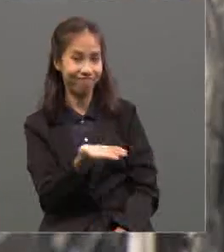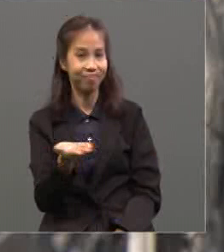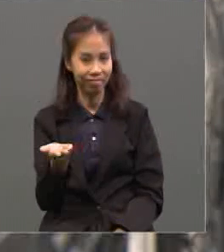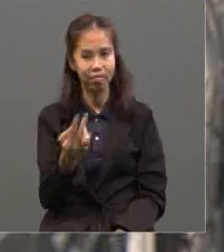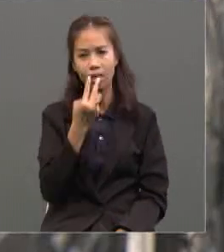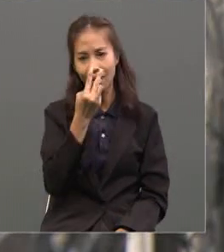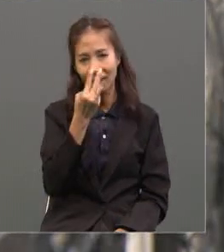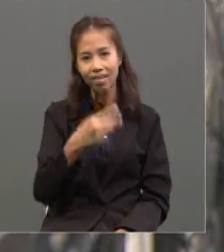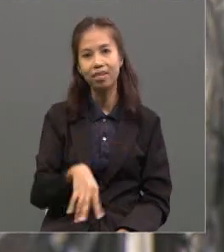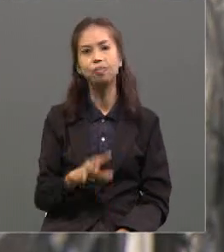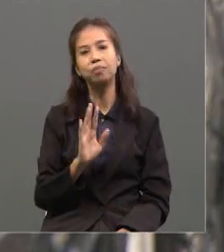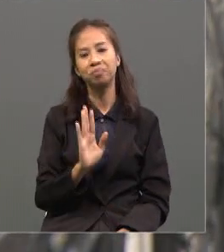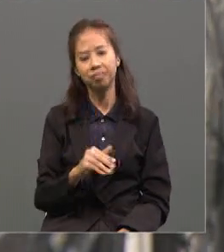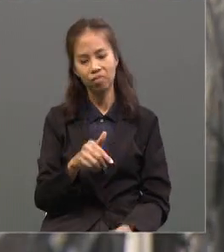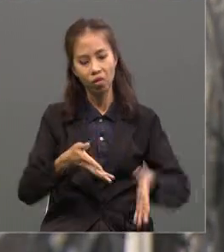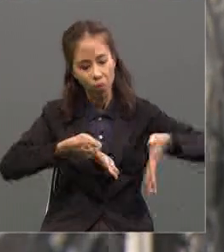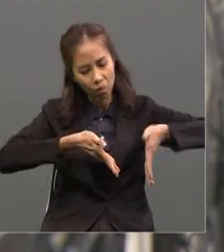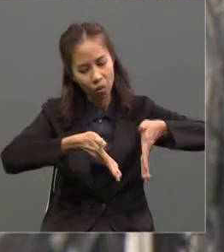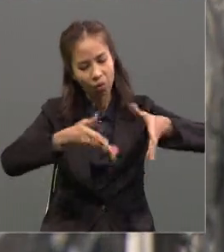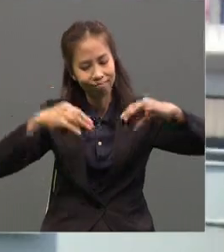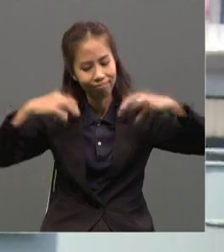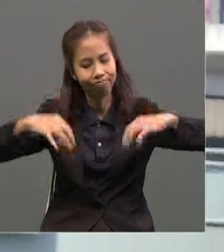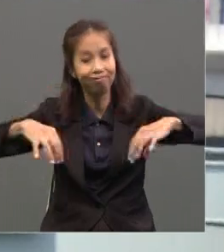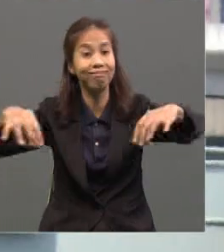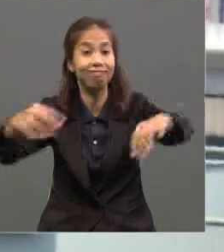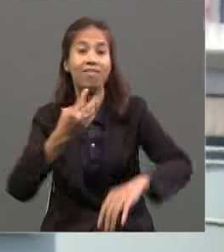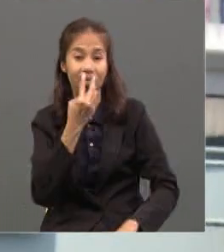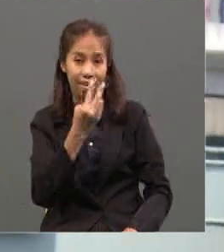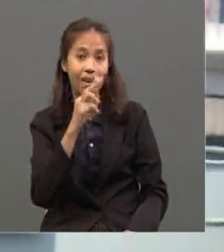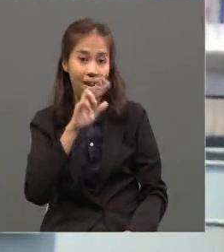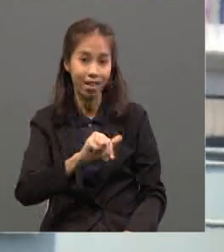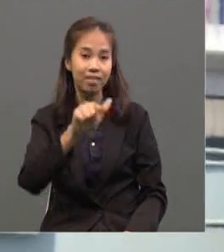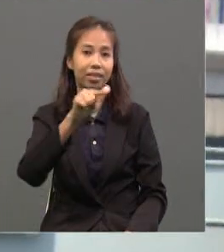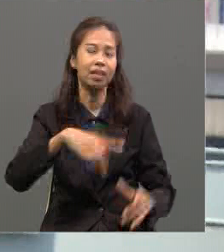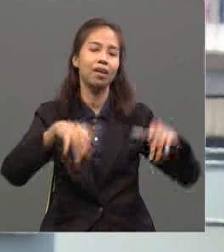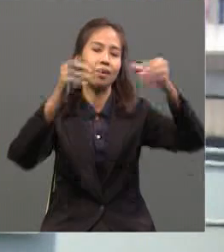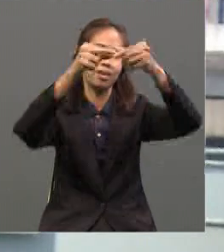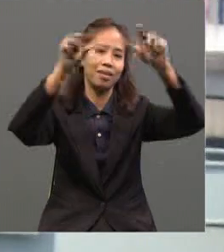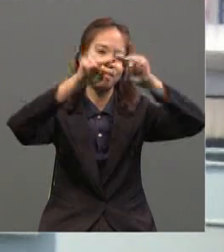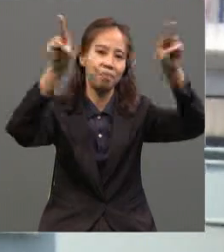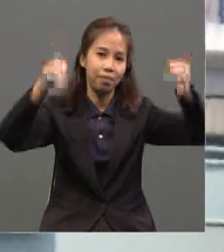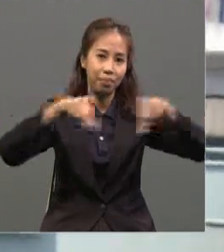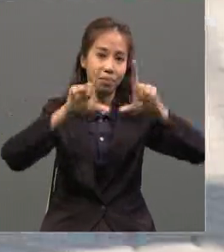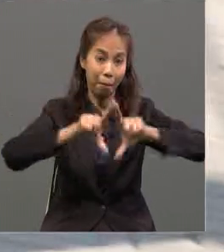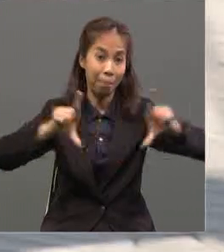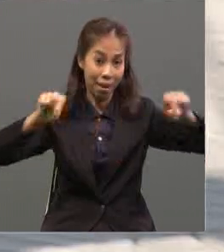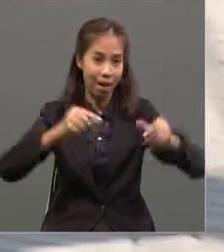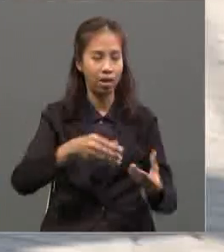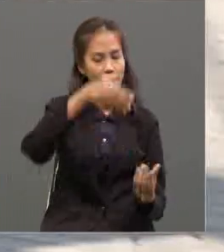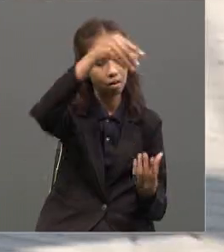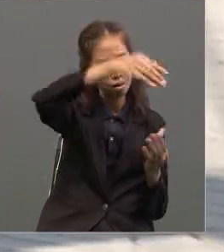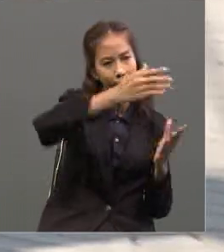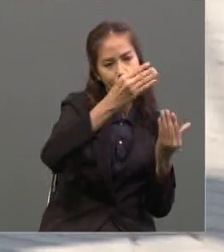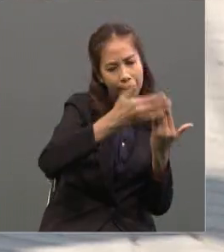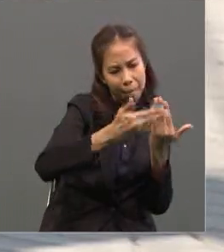พเราจะพบว่าพื้นที่สาธารณะหลายจุดยังพบป้ายหาเสียงของแต่ละพรรคการเมืองติดตามเสาไฟฟ้าตามริมถนนทางเท้